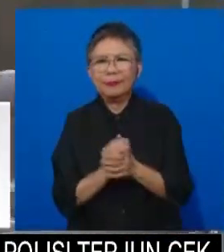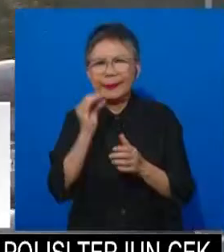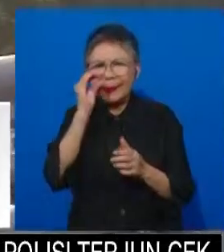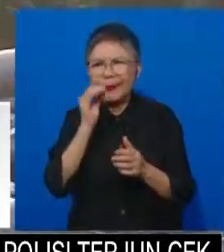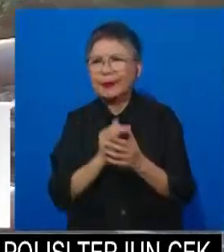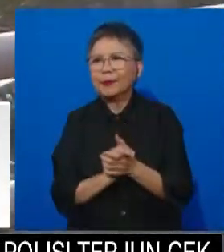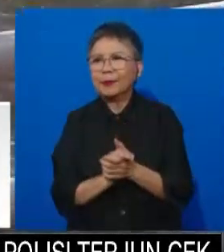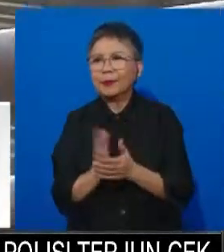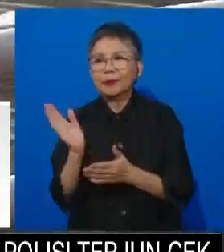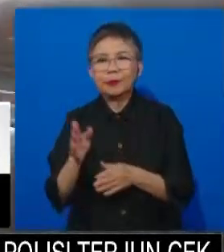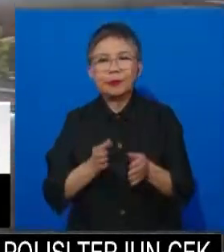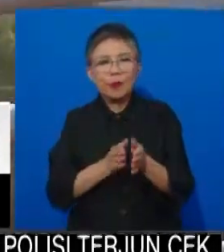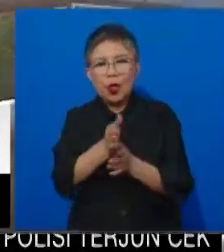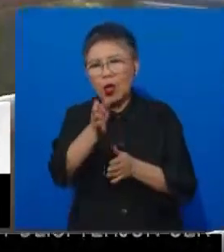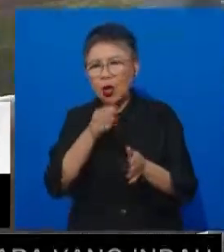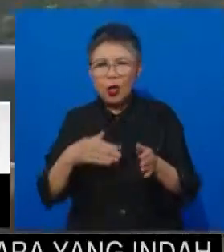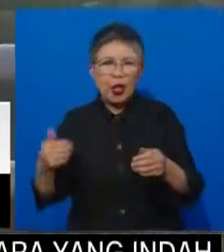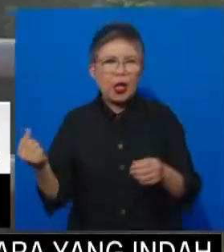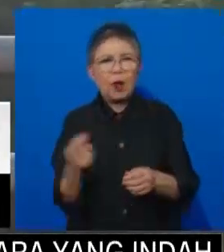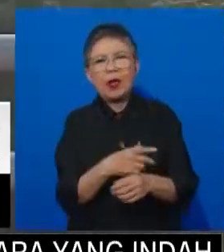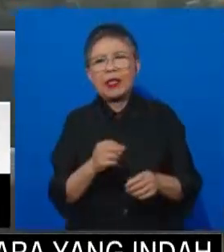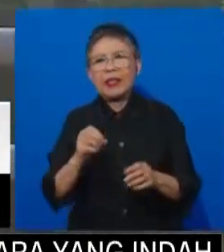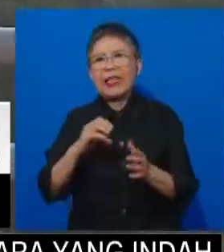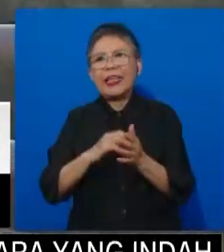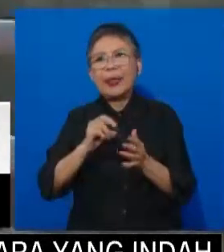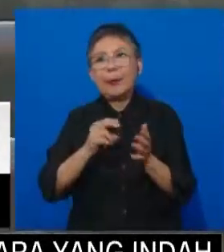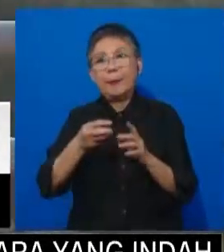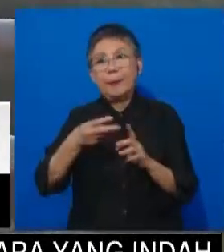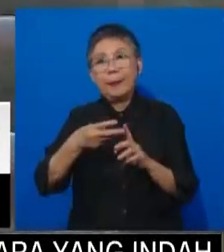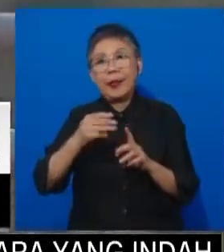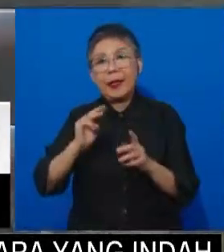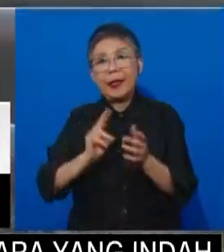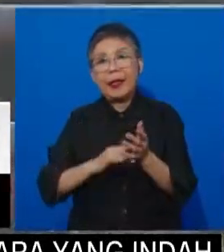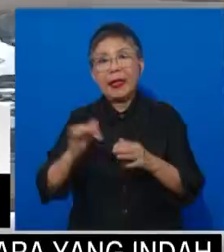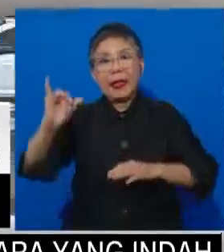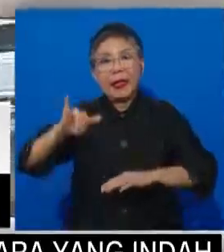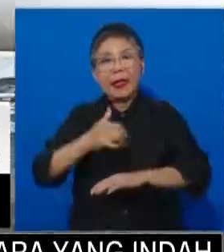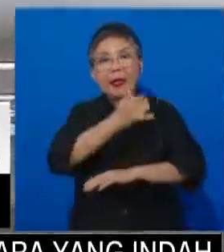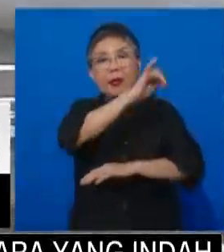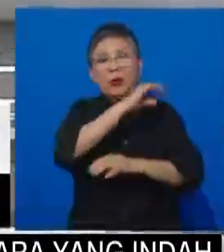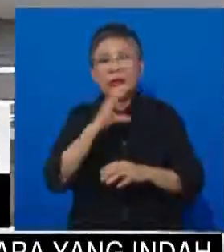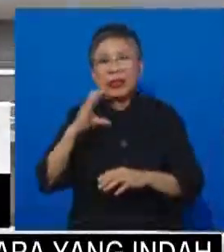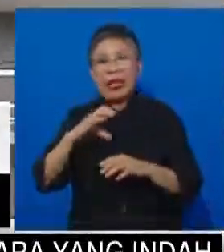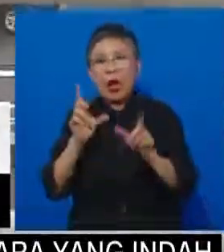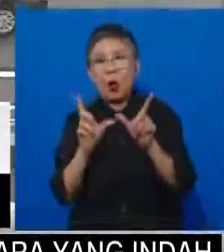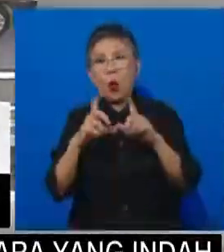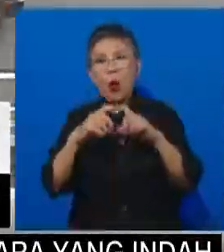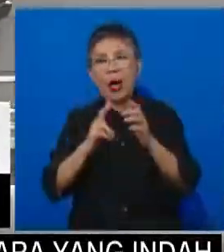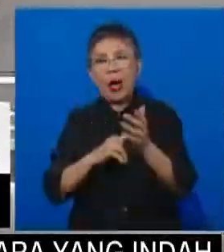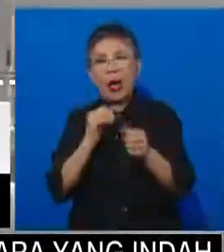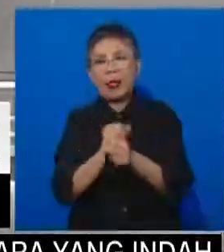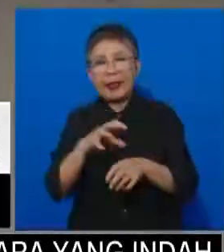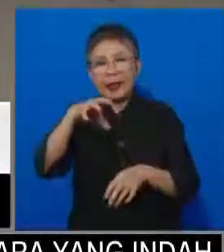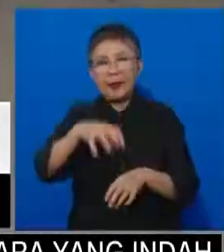LRT melintasi beberapa stasiun mulai dari Jatibening Baru, Halim, Cawang, Cikoko, hingga tiba di